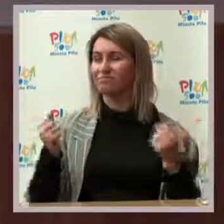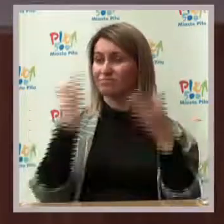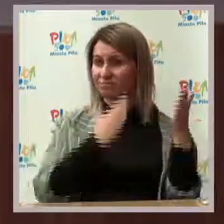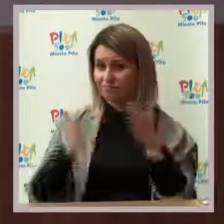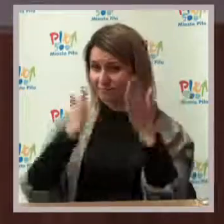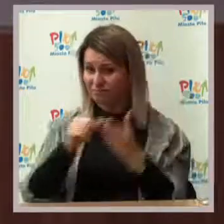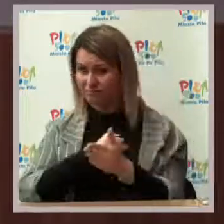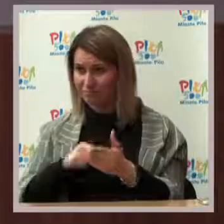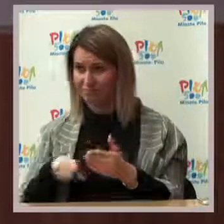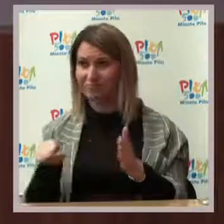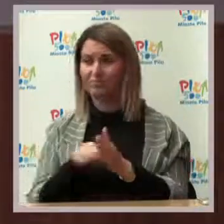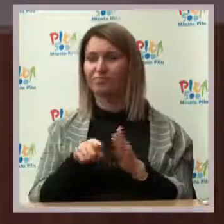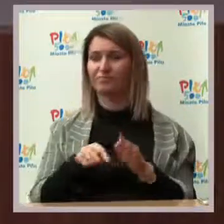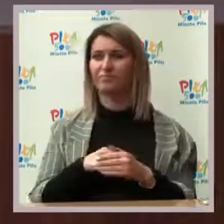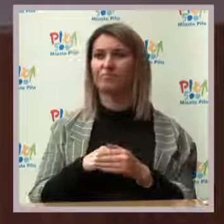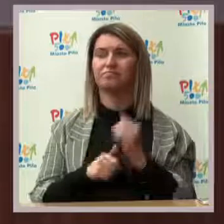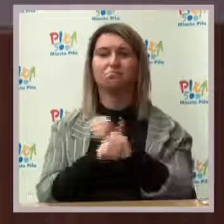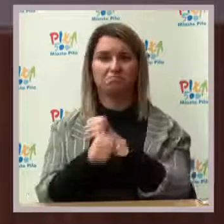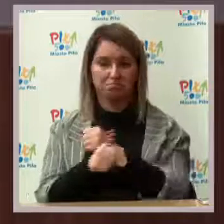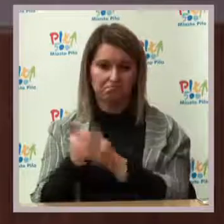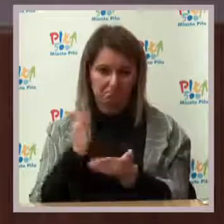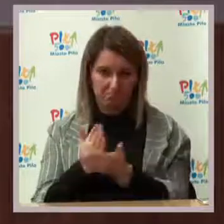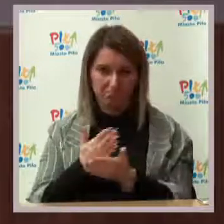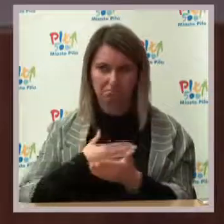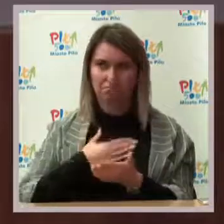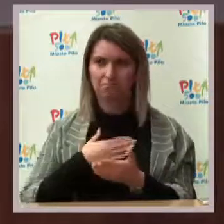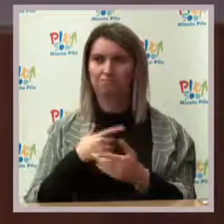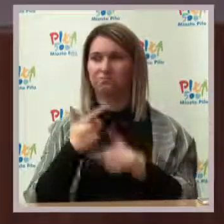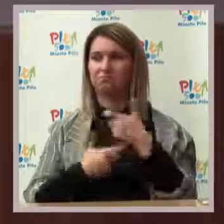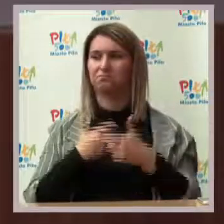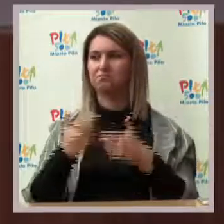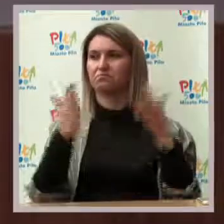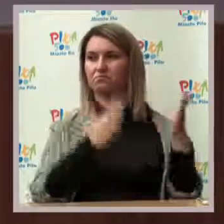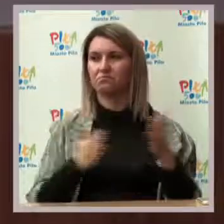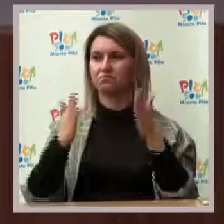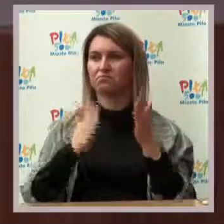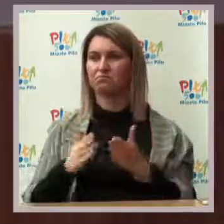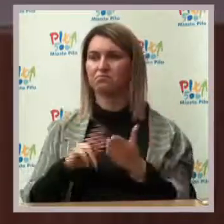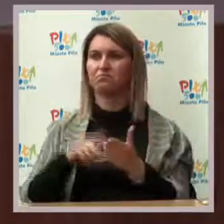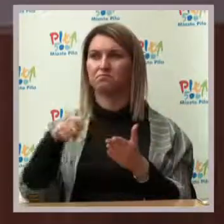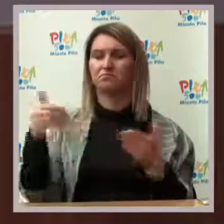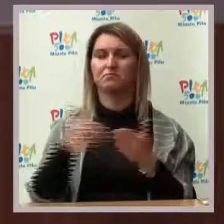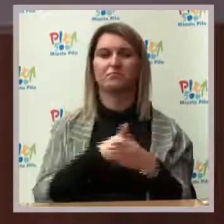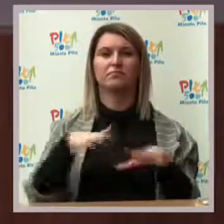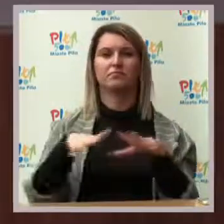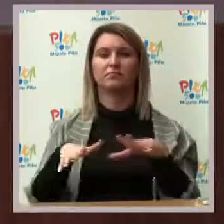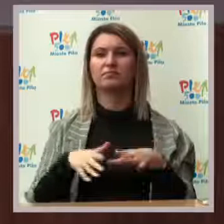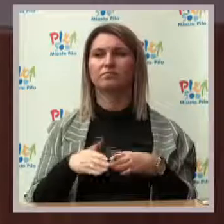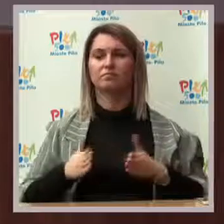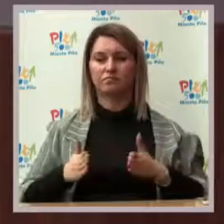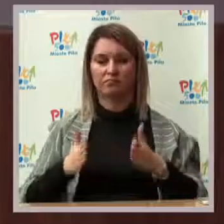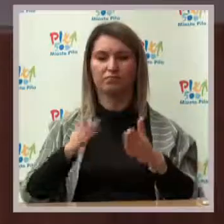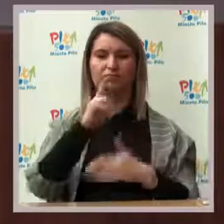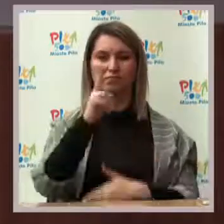na etapie dokumentacji, mamy taką dokumentację na nową strefę przemysłową w rejonie ulicy Krzywej